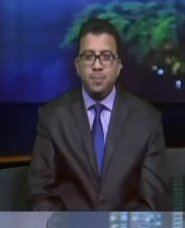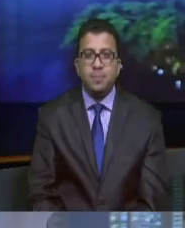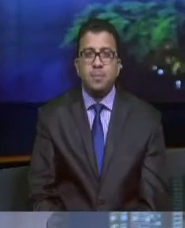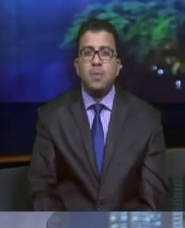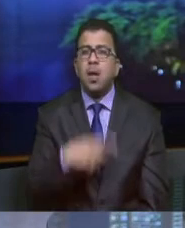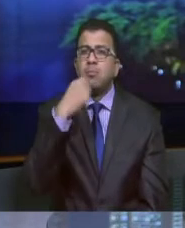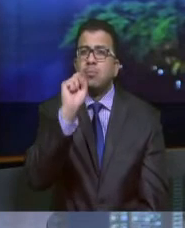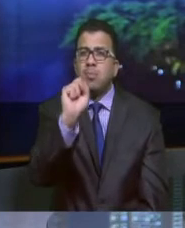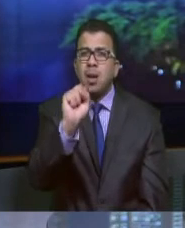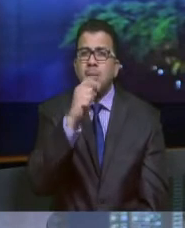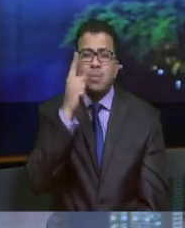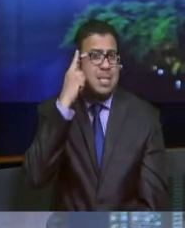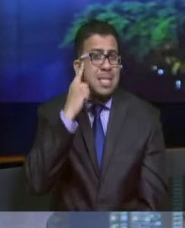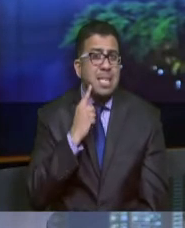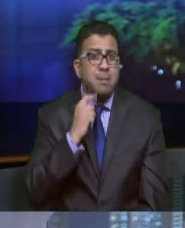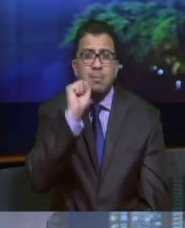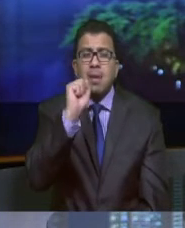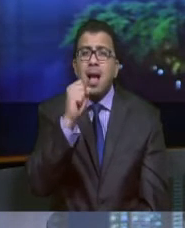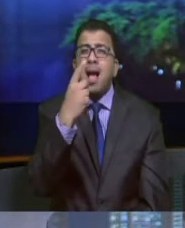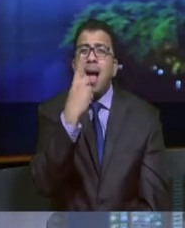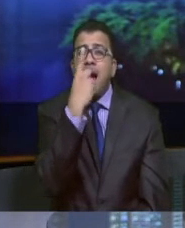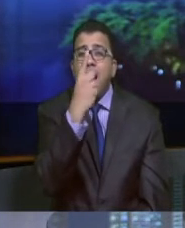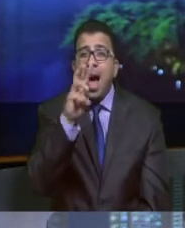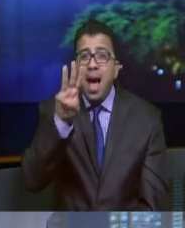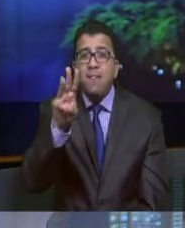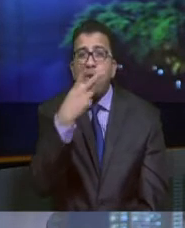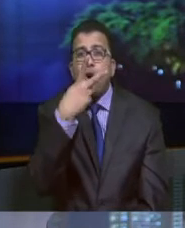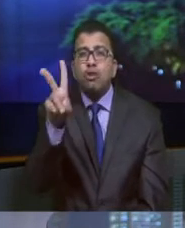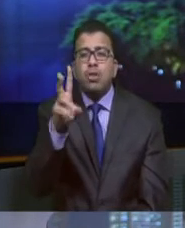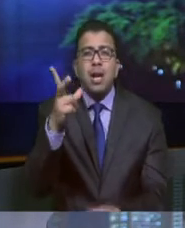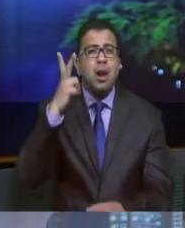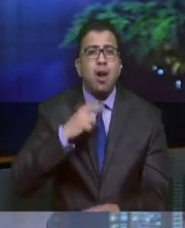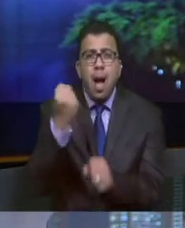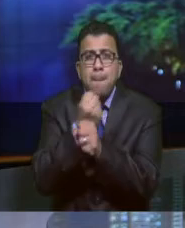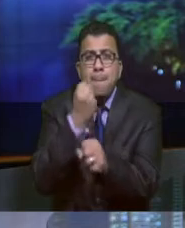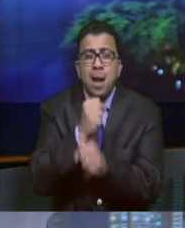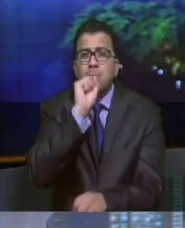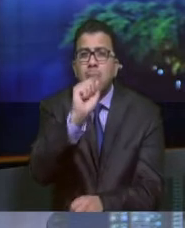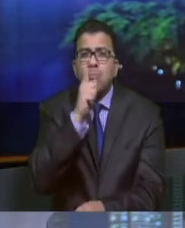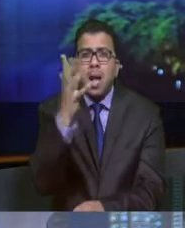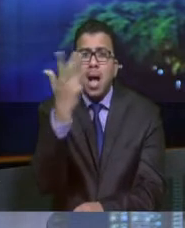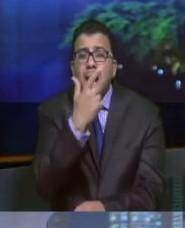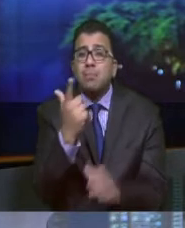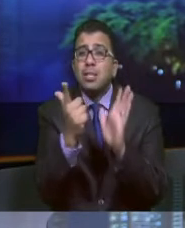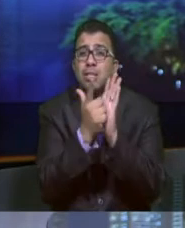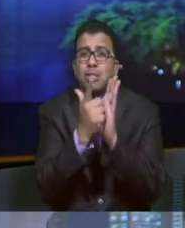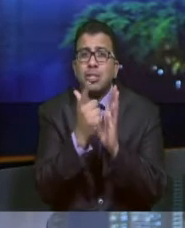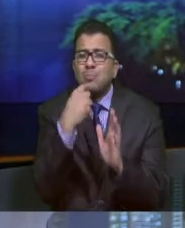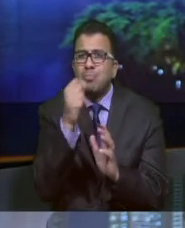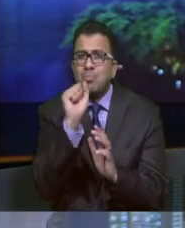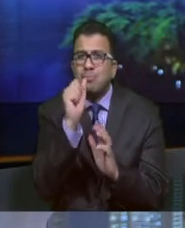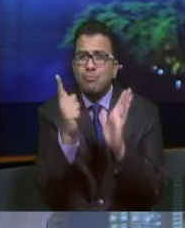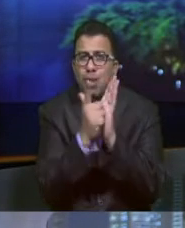بدأت مساء السبت فعاليات معرض 2020 لرواد الأعمال، والذي تستمر فعالياته حتى 17 من يونيو الجاري في